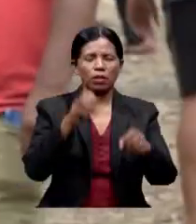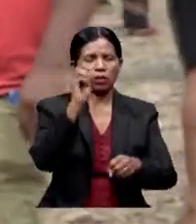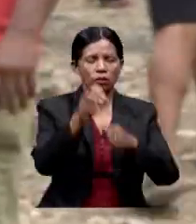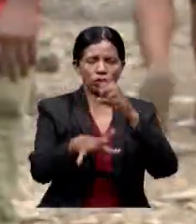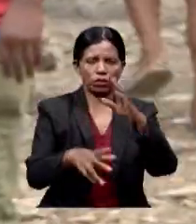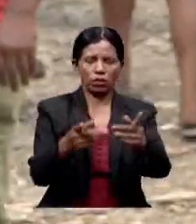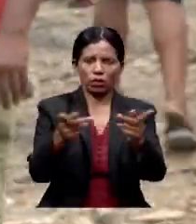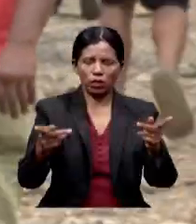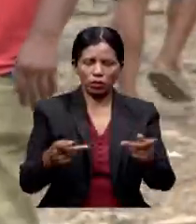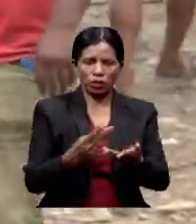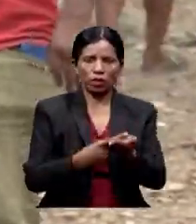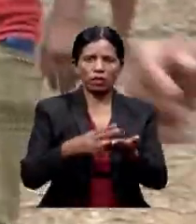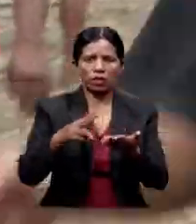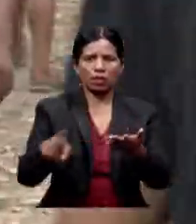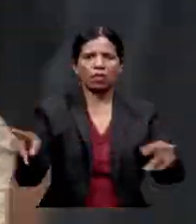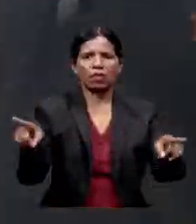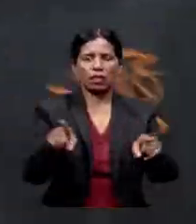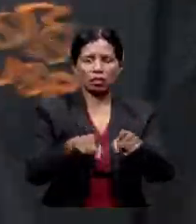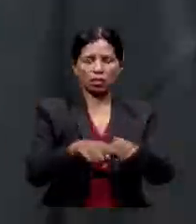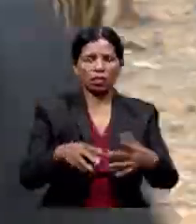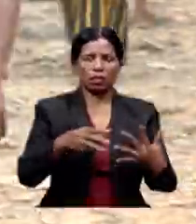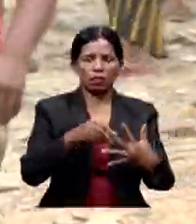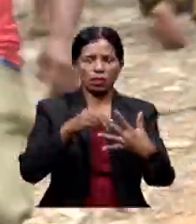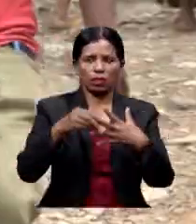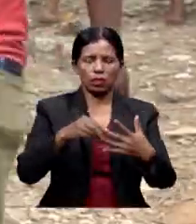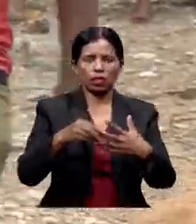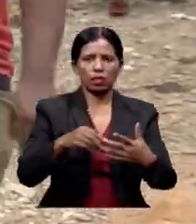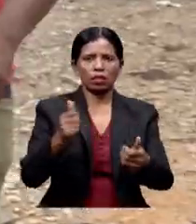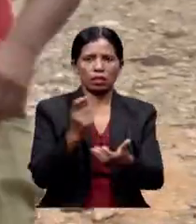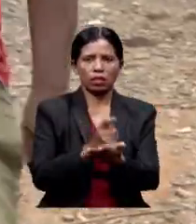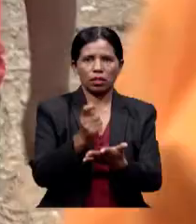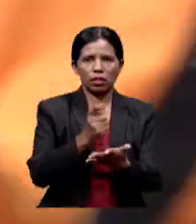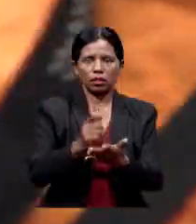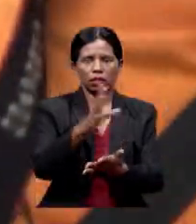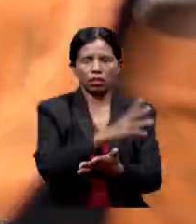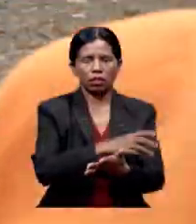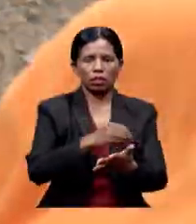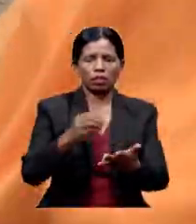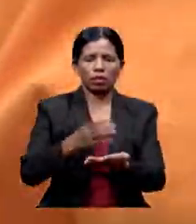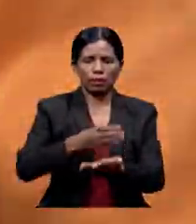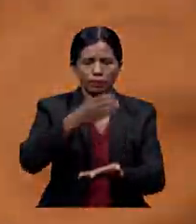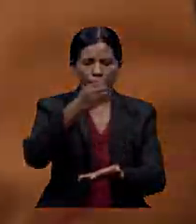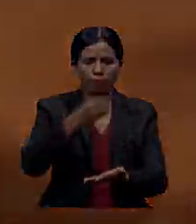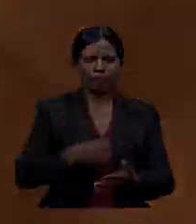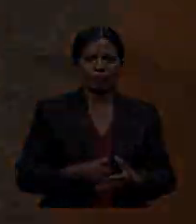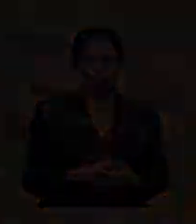faten sagrado Golgota Dili, hanesan plastiku, tisu, no masa mamu. Agustin da Costa, Laura Sever, GMN.